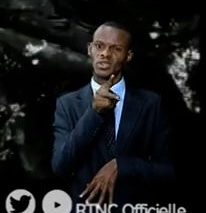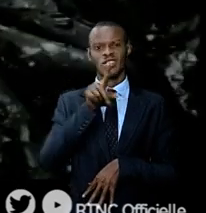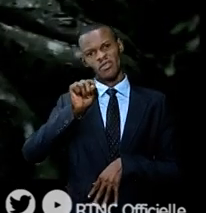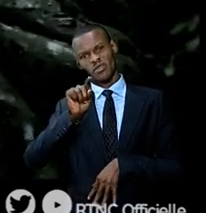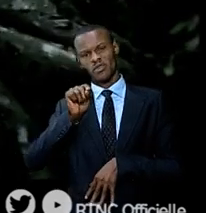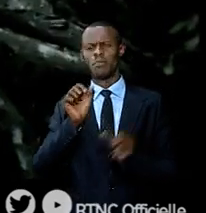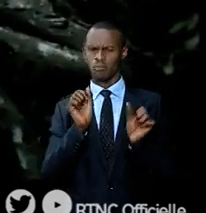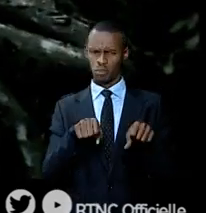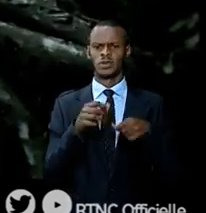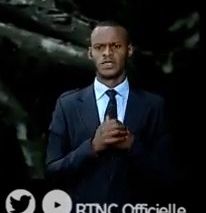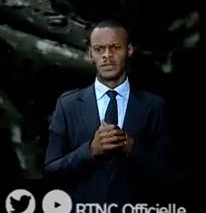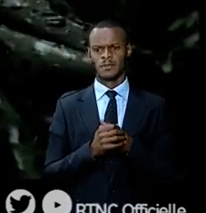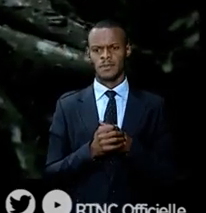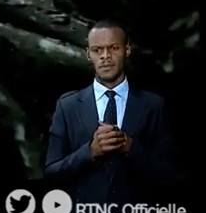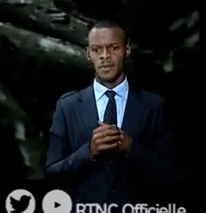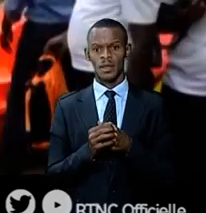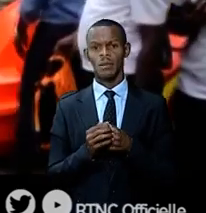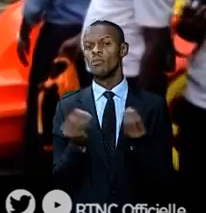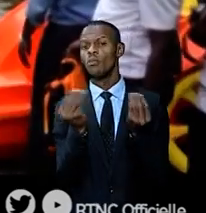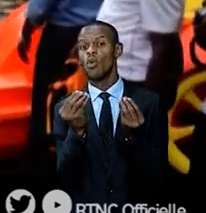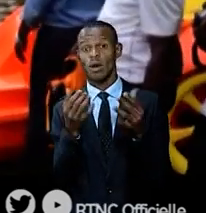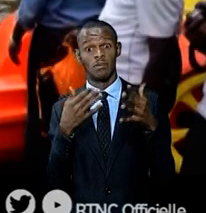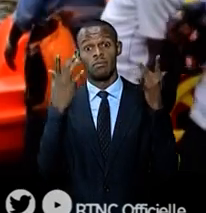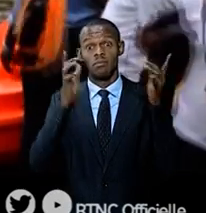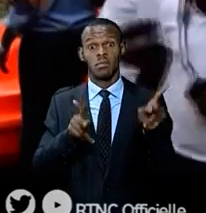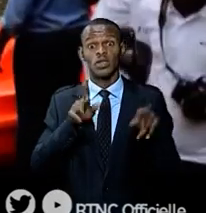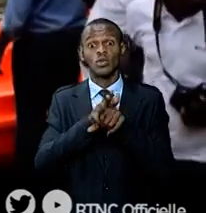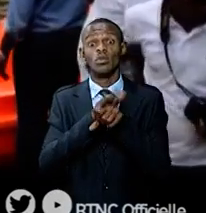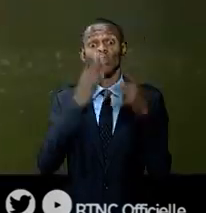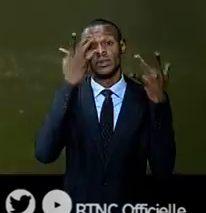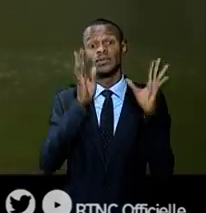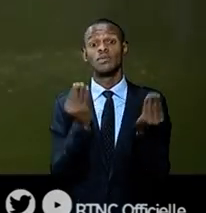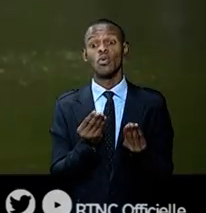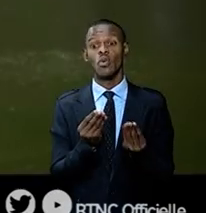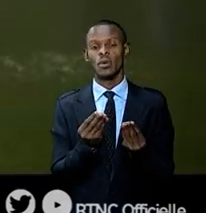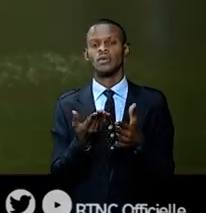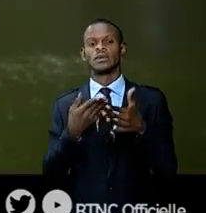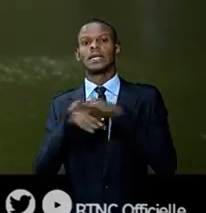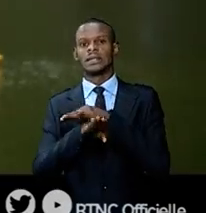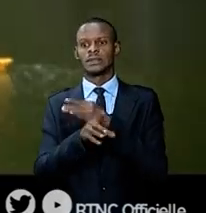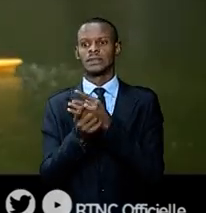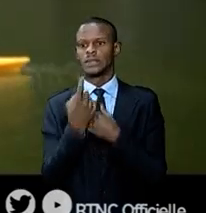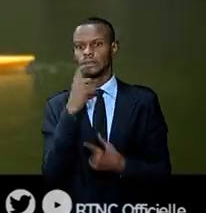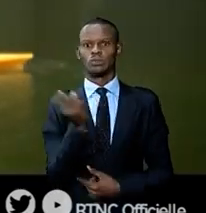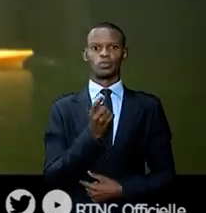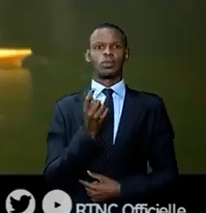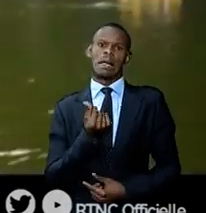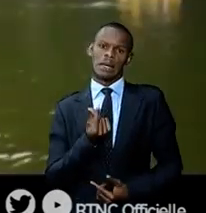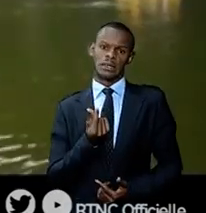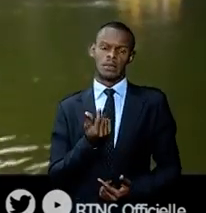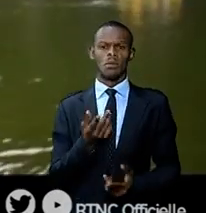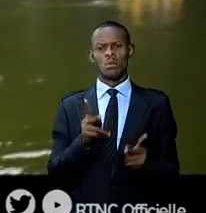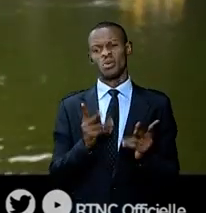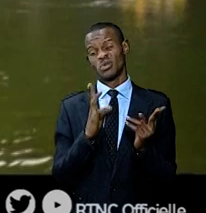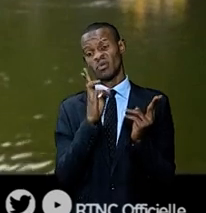des Kinois et pour cause, le faible pouvoir d'achat, l'absence de promotion des sites touristiques, le manque d'intérêt,